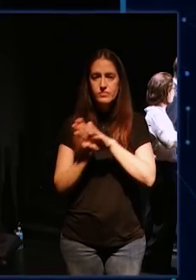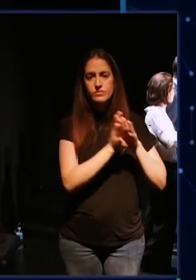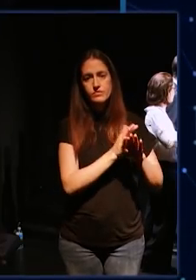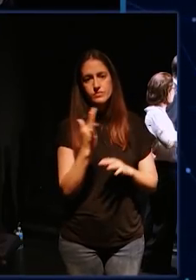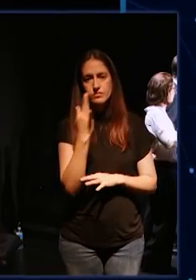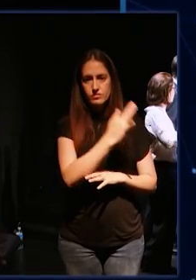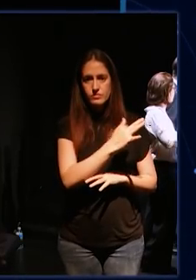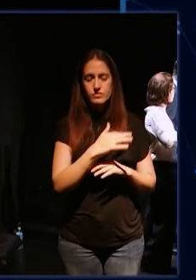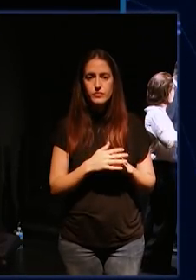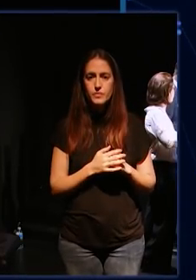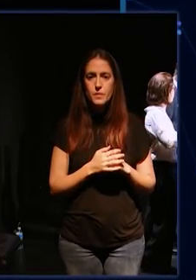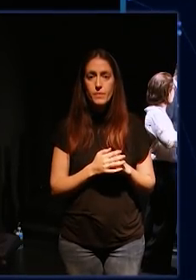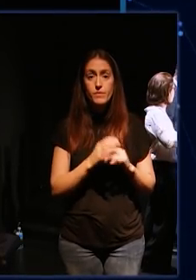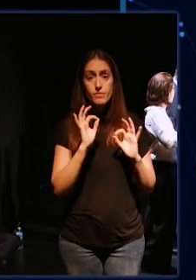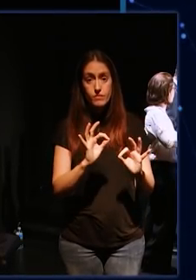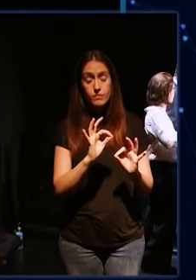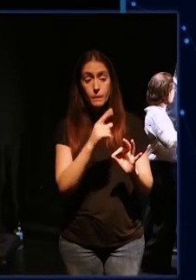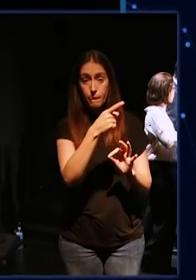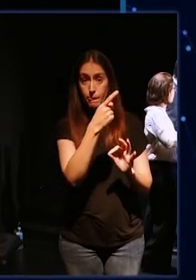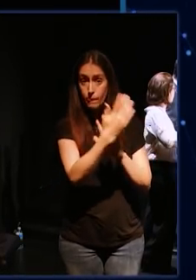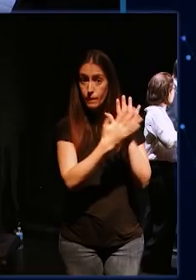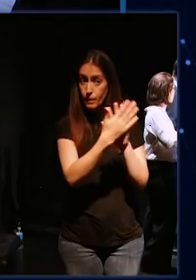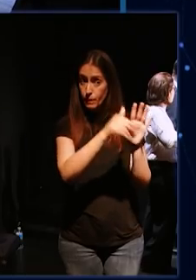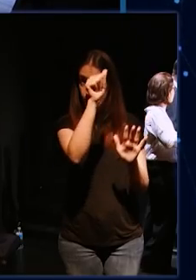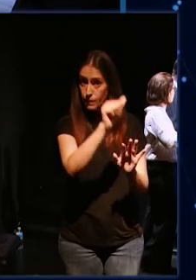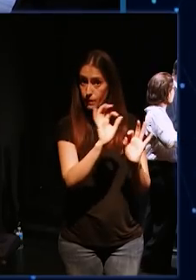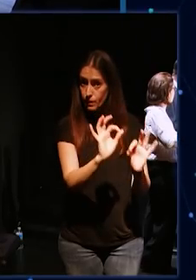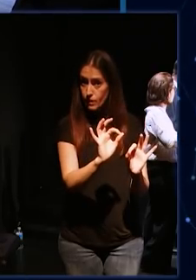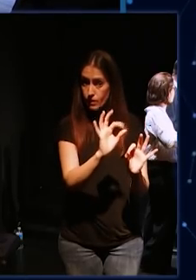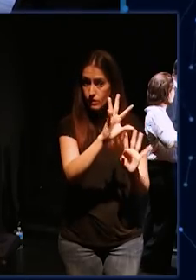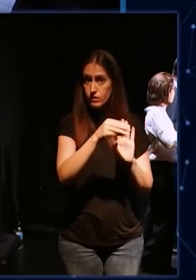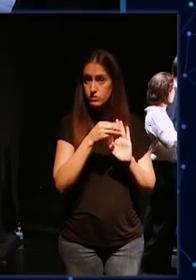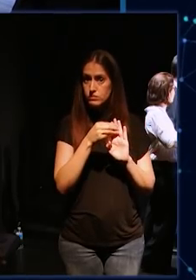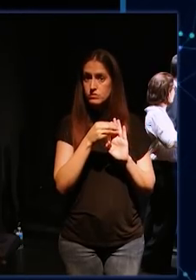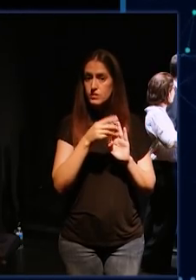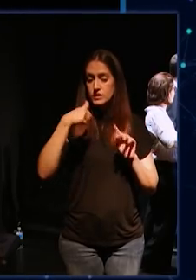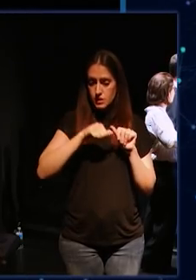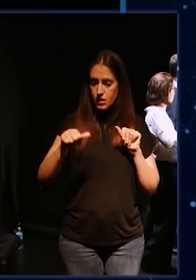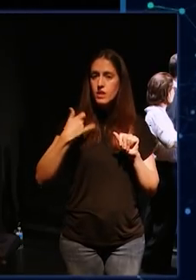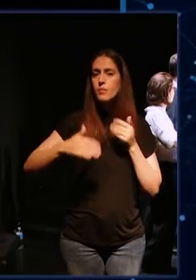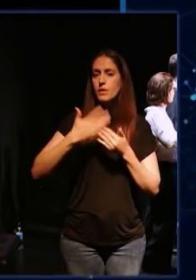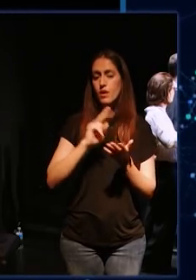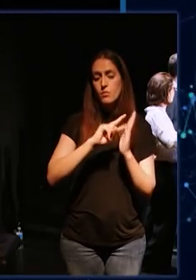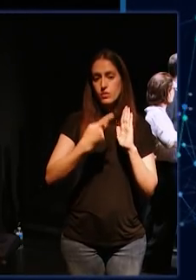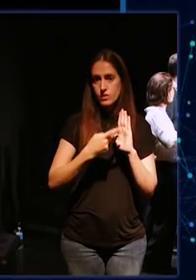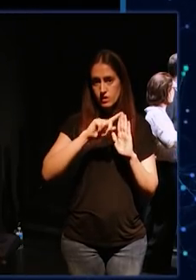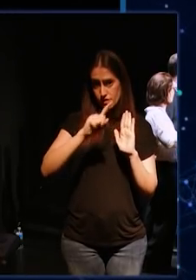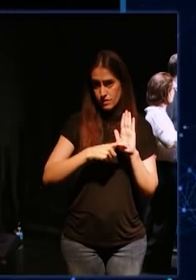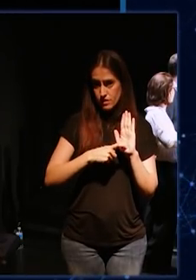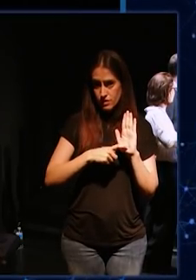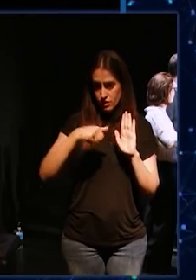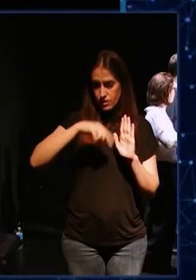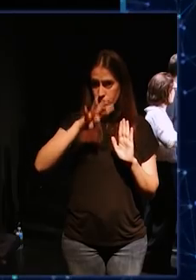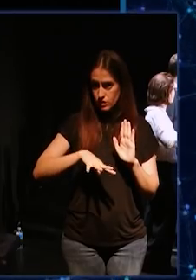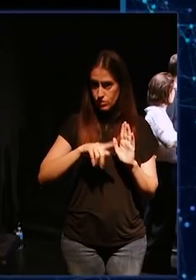bé, just el comentari que feia el Quique, aquesta setmana s'ha tirat endavant o s'ha promogut una modificació legislativa a